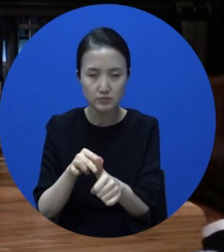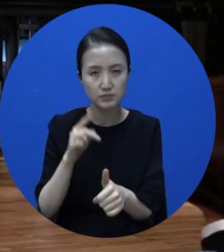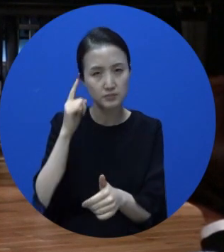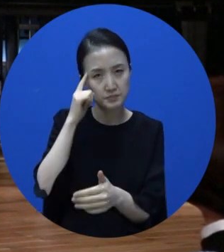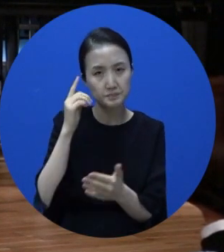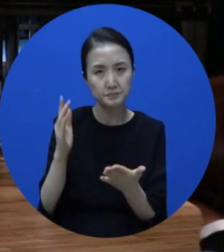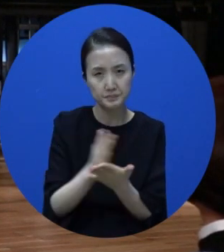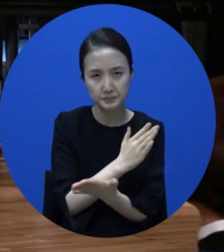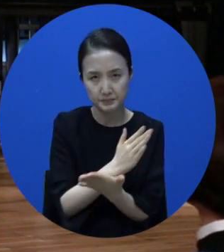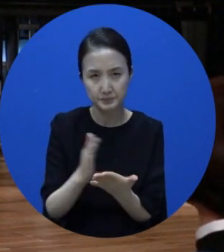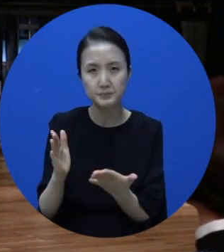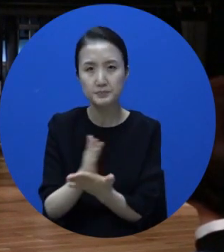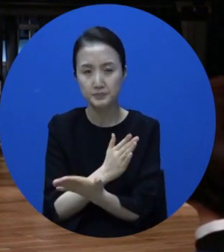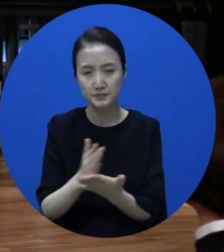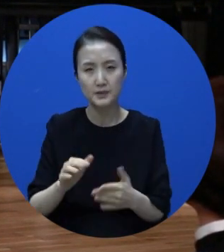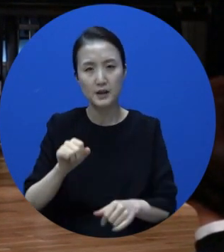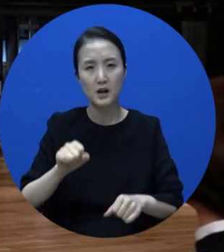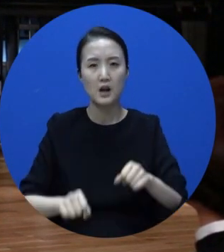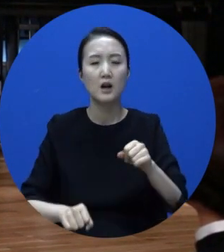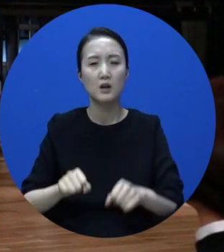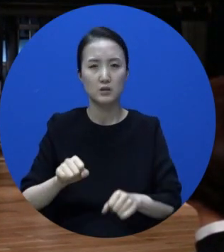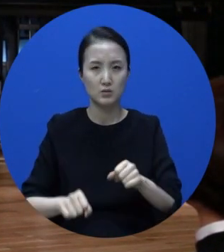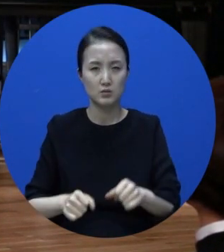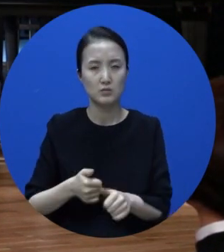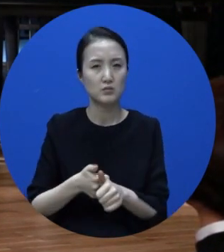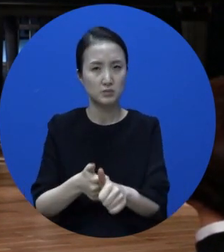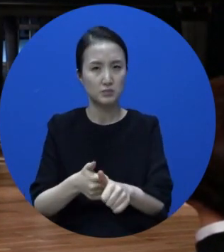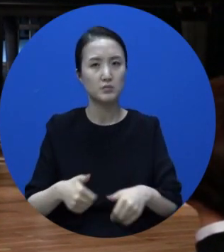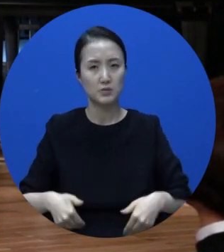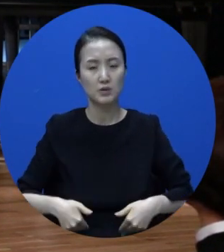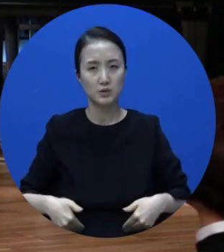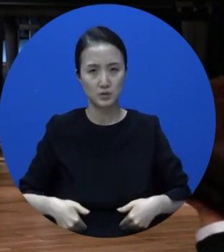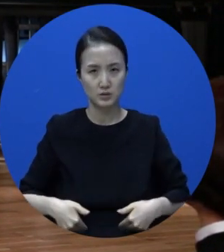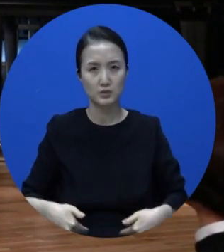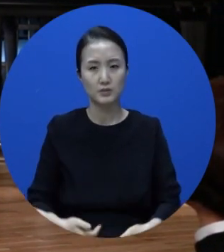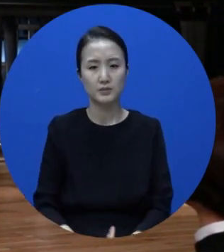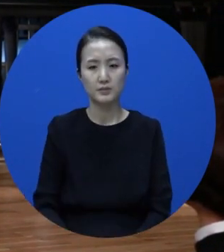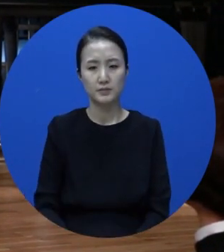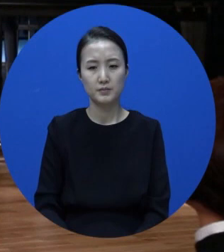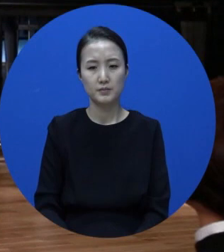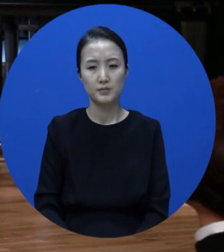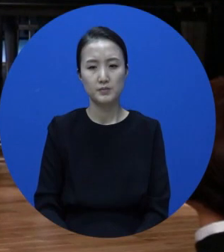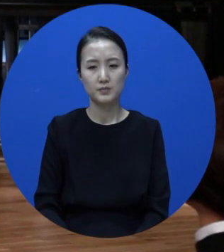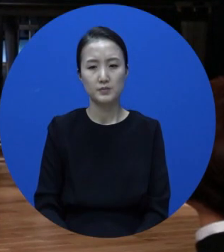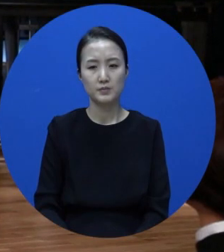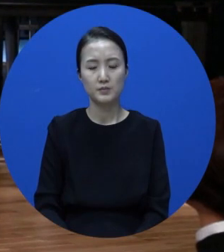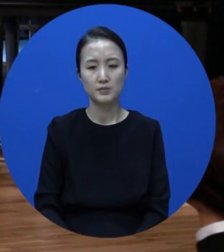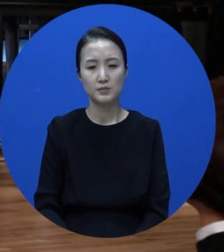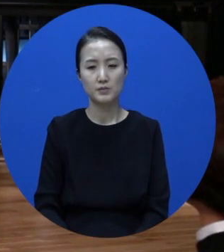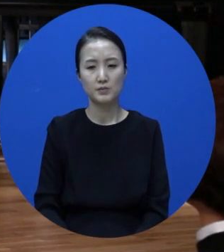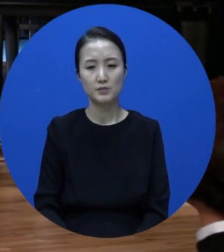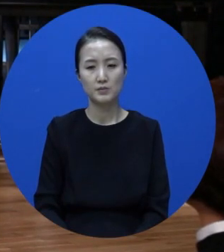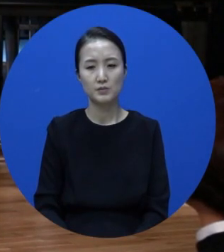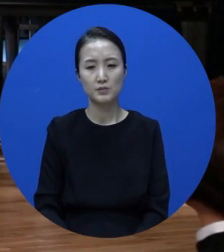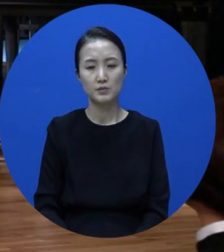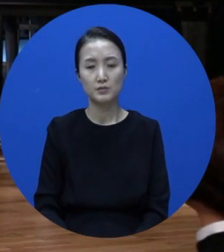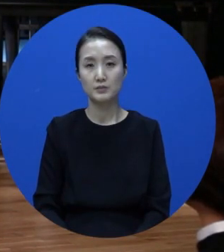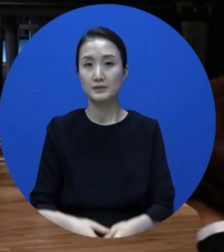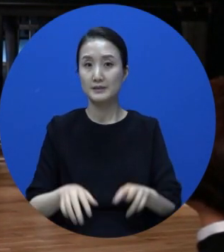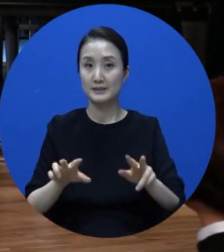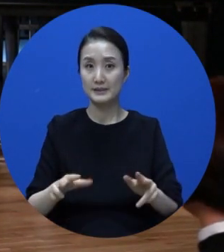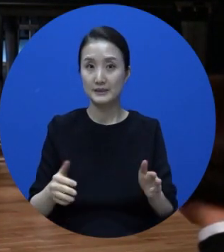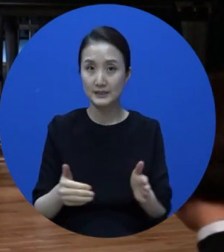정확히 판별 해서 적극적으로 여러분의 행동을 변화 시켜야 한다 라는 것을 강조해서